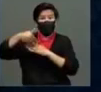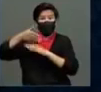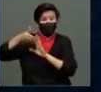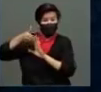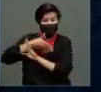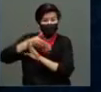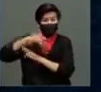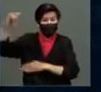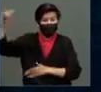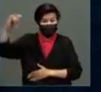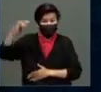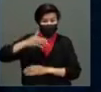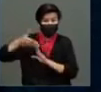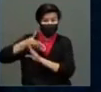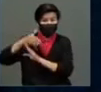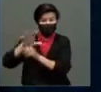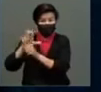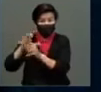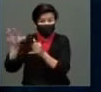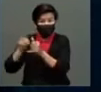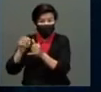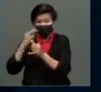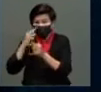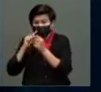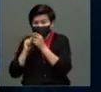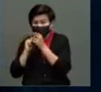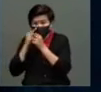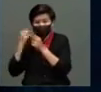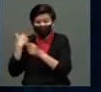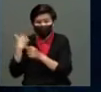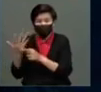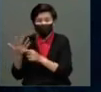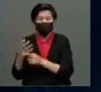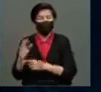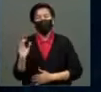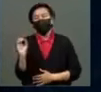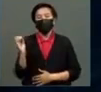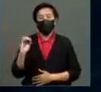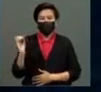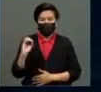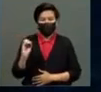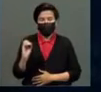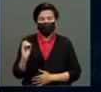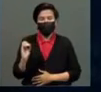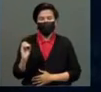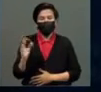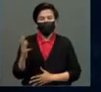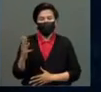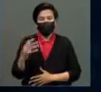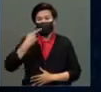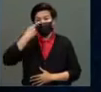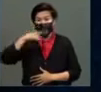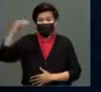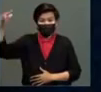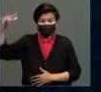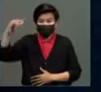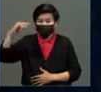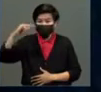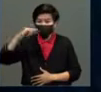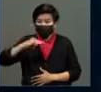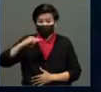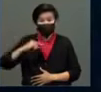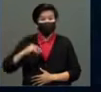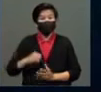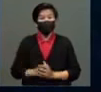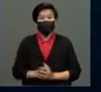หรือคนไทยเราจะไม่ได้ตรวจนะครับเพราะเขามีสิทธิ์เดินทางเข้าประเทศไทยเมื่อไหร่ก็ได้เพราะฉะนั้นสิ